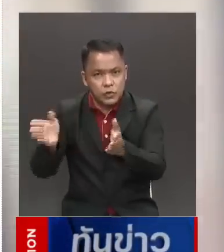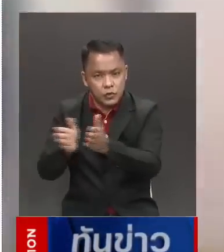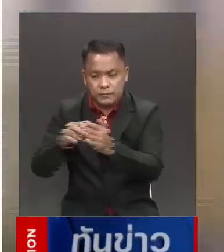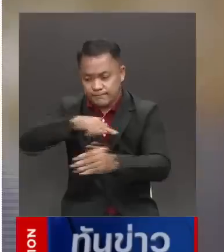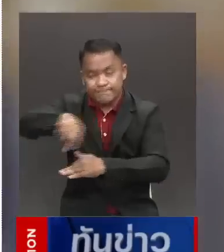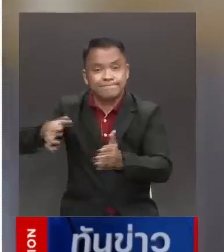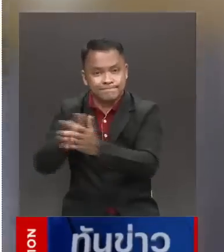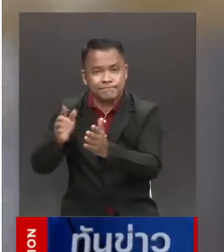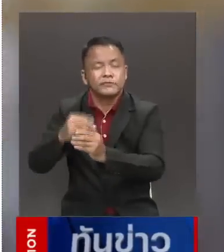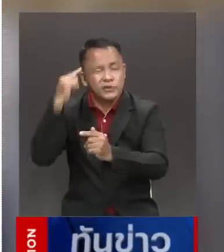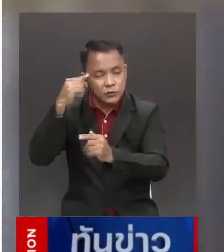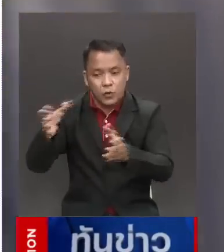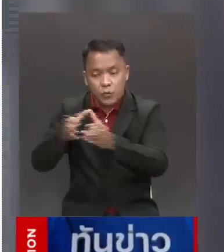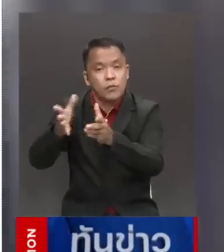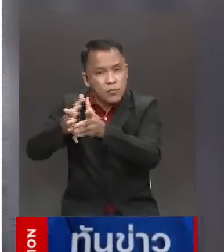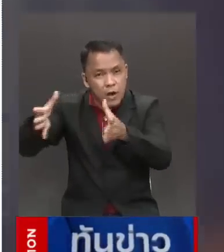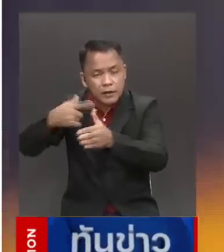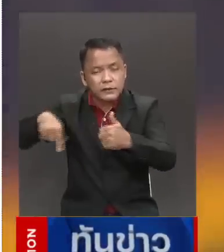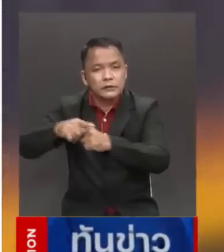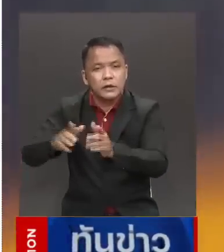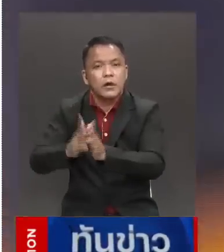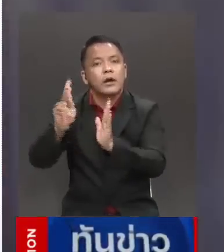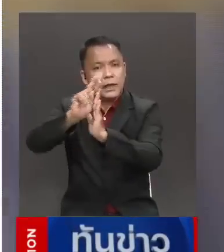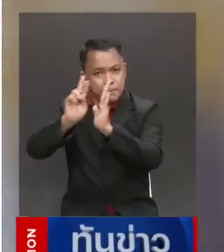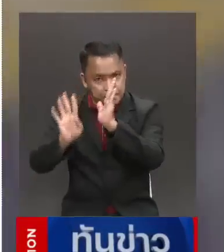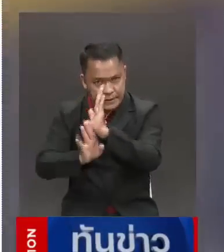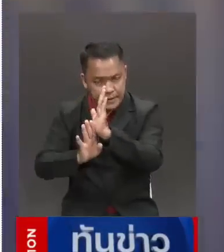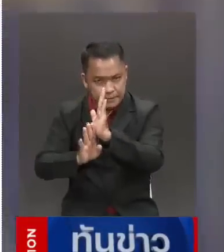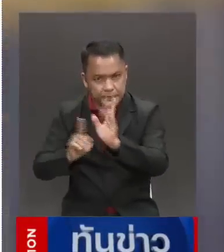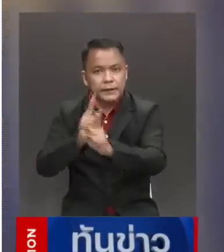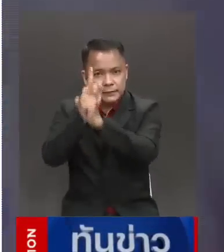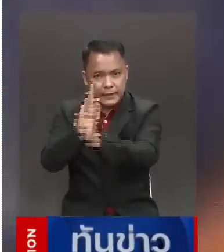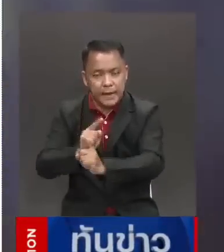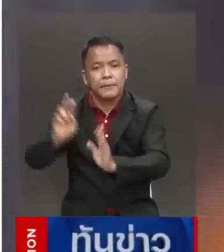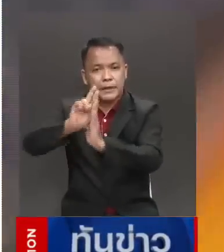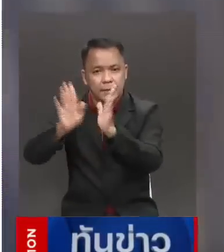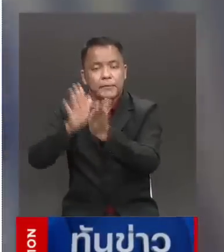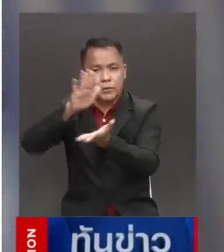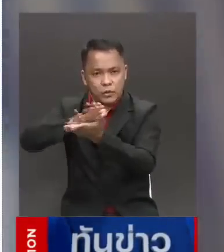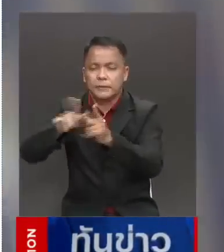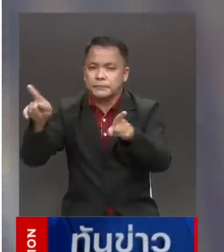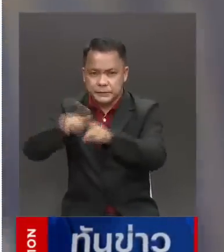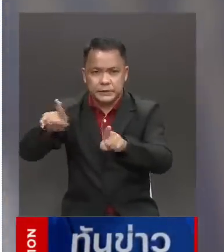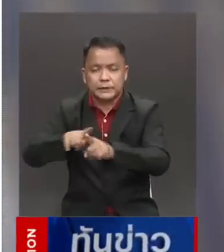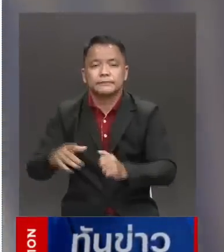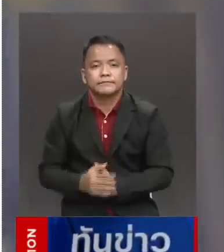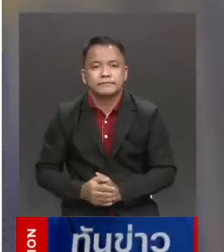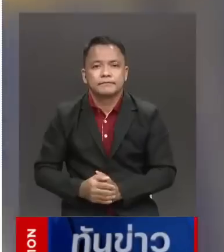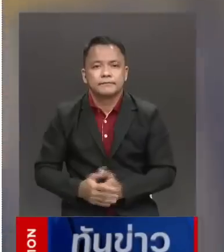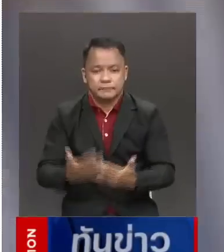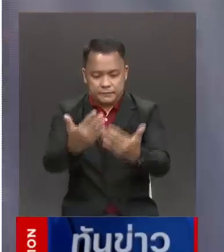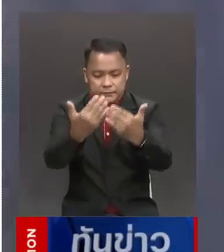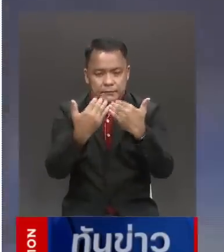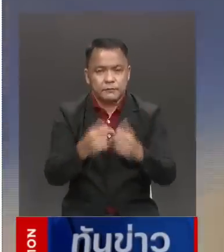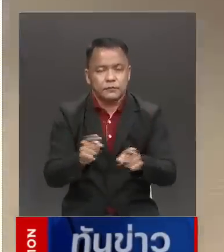ยกัน มันต้องมี คนหมู่มากมันก็ต้องมีกฎที่เราจะต้องปฏิบัติตามกฎโรงเรียนก็เช่นเดียวกันนะคะแล้วอีก